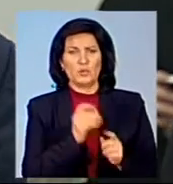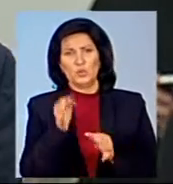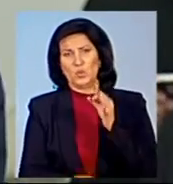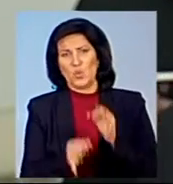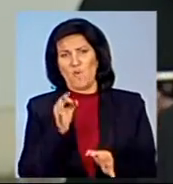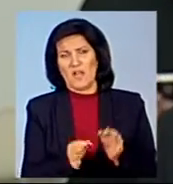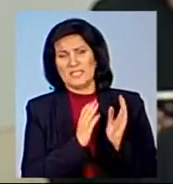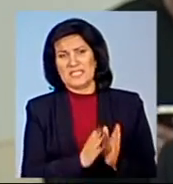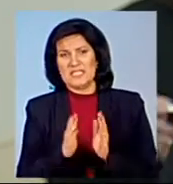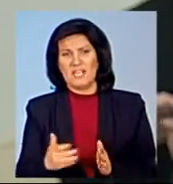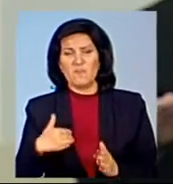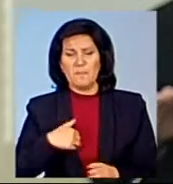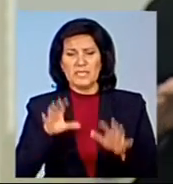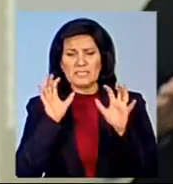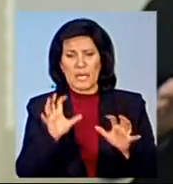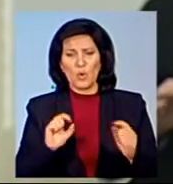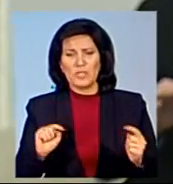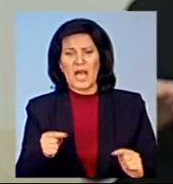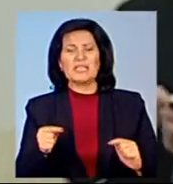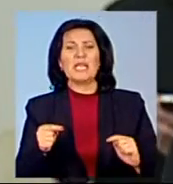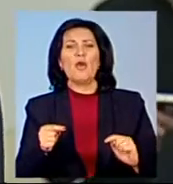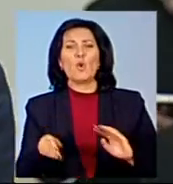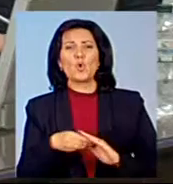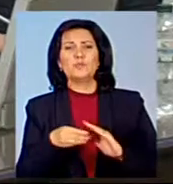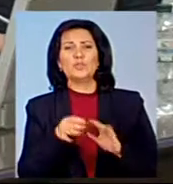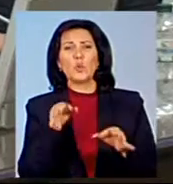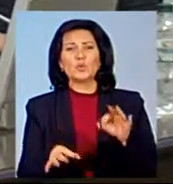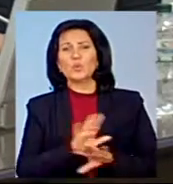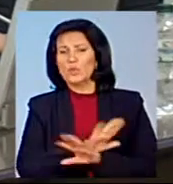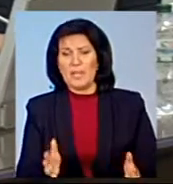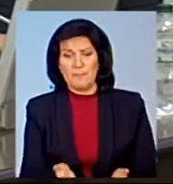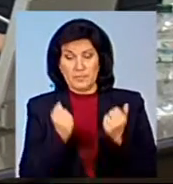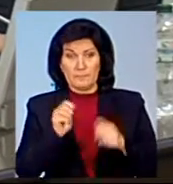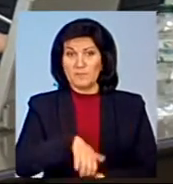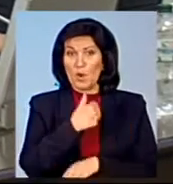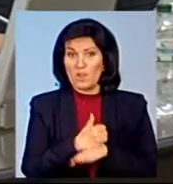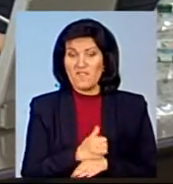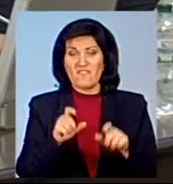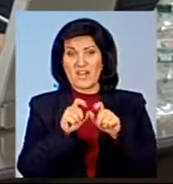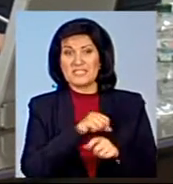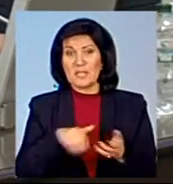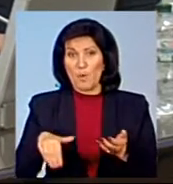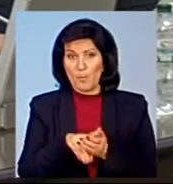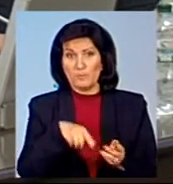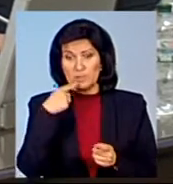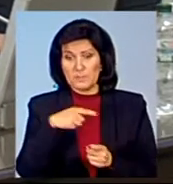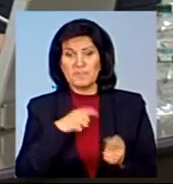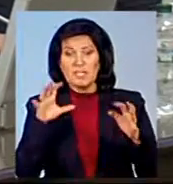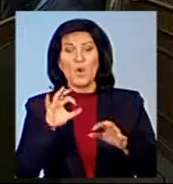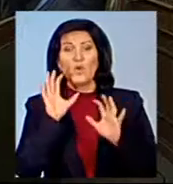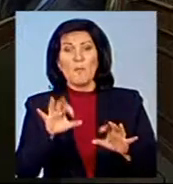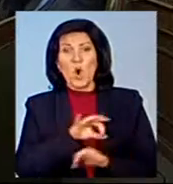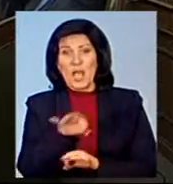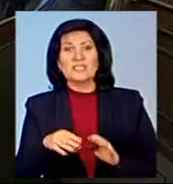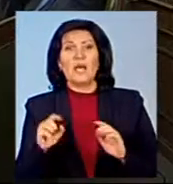судова система. Ми закон антикорупційного суду не підтримуємо. Голова фракції «Самопоміч» каже, законопроект про антикорупційний